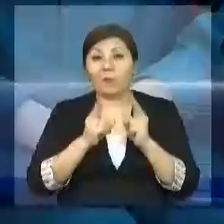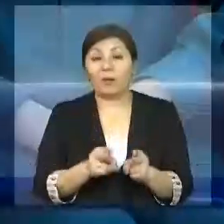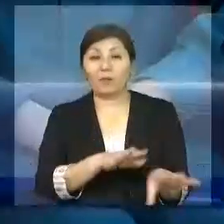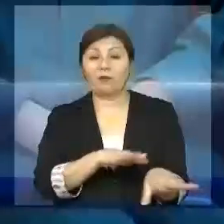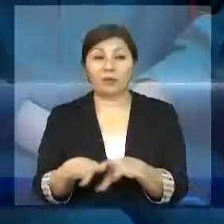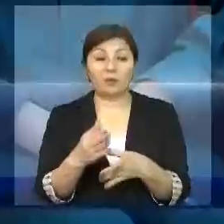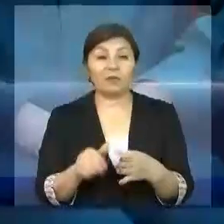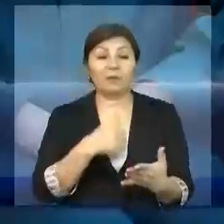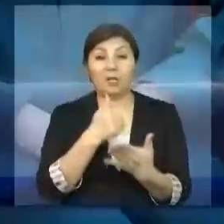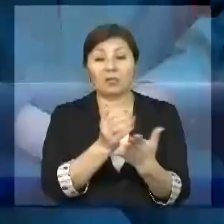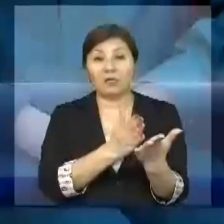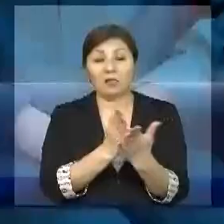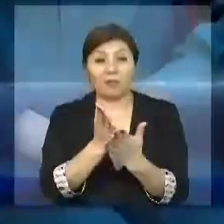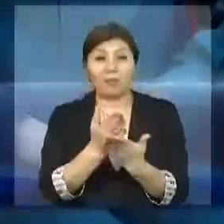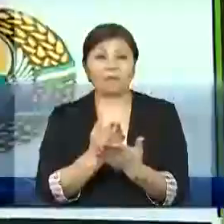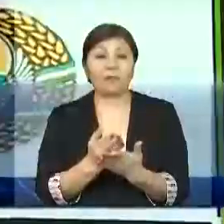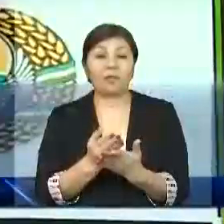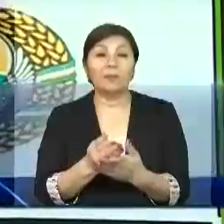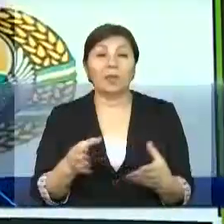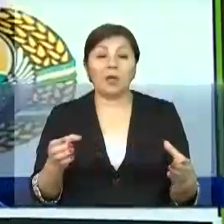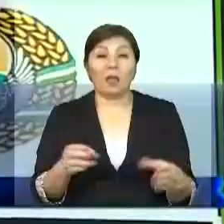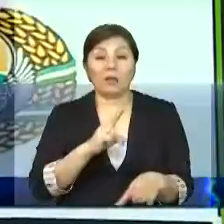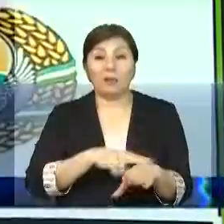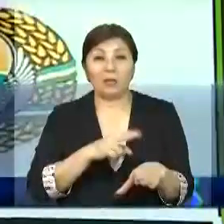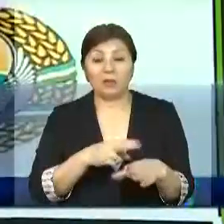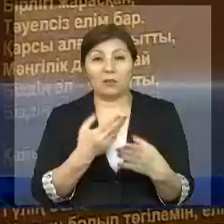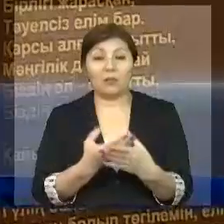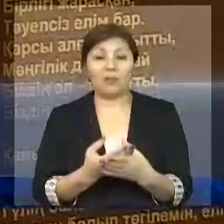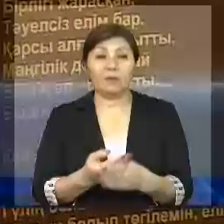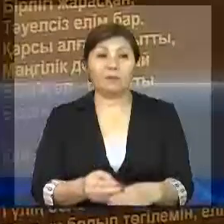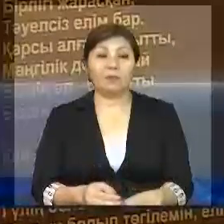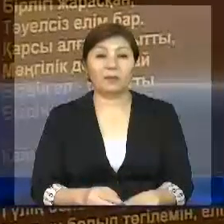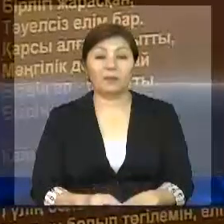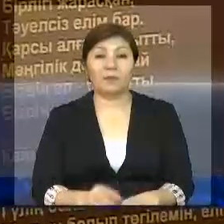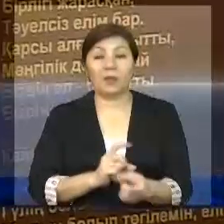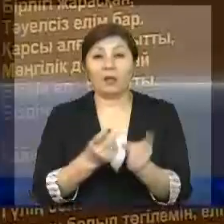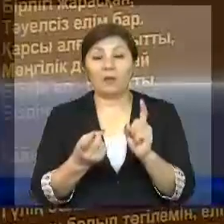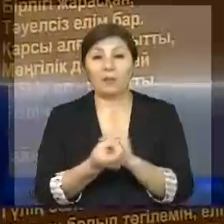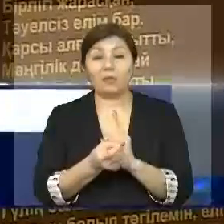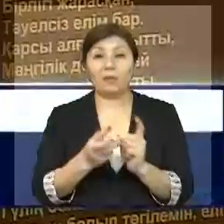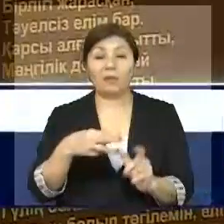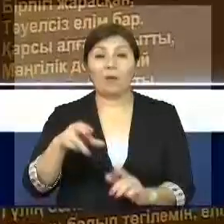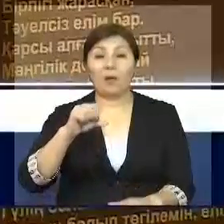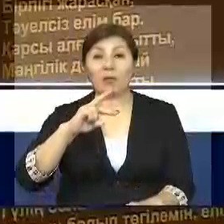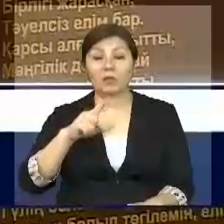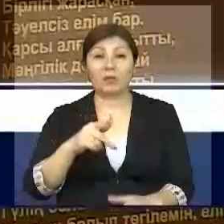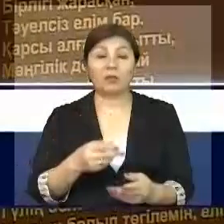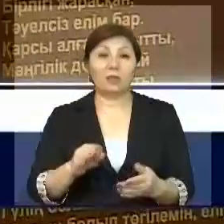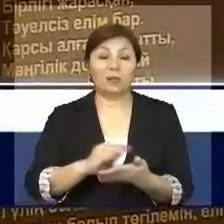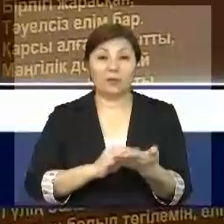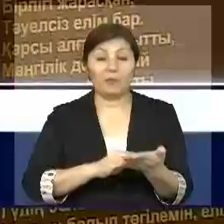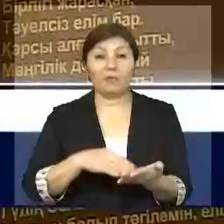сервисной полиции является максимальное облегчение гражданам доступа к полиции переход к сервисной полиции был заявлен послание главу